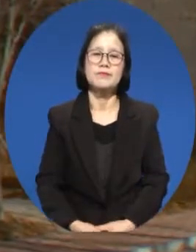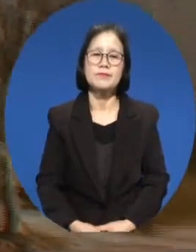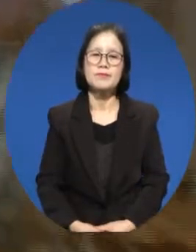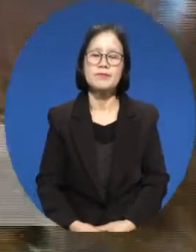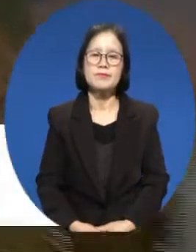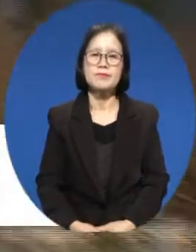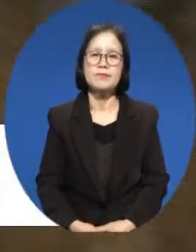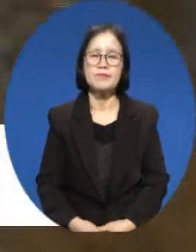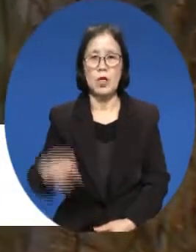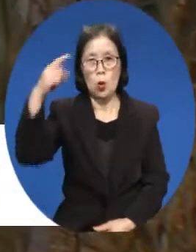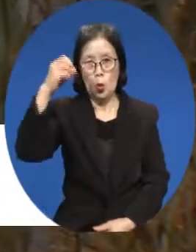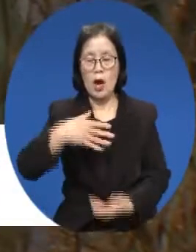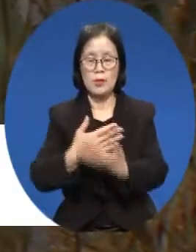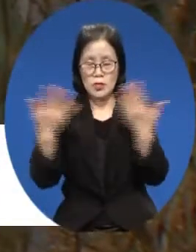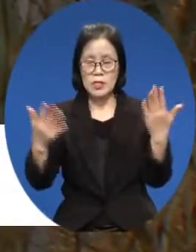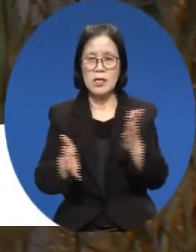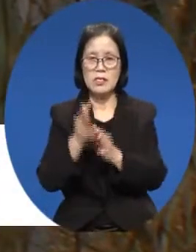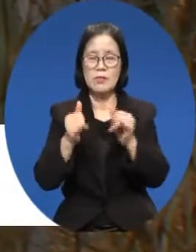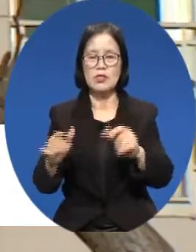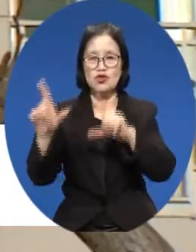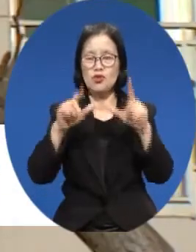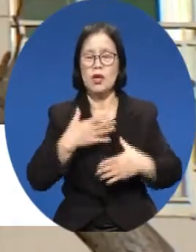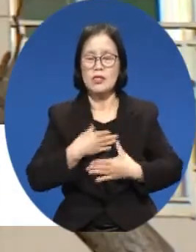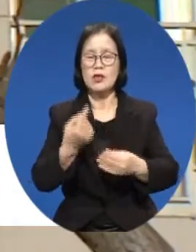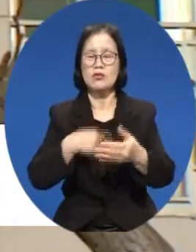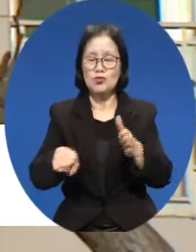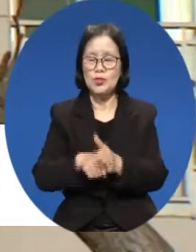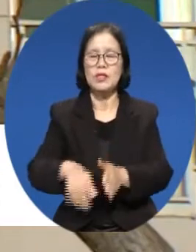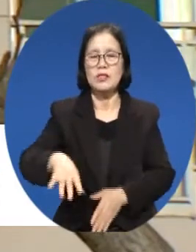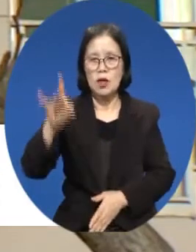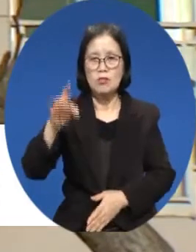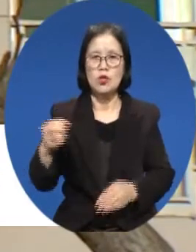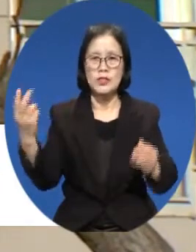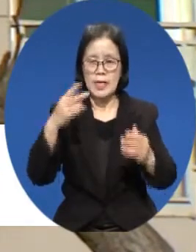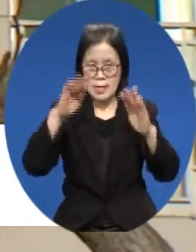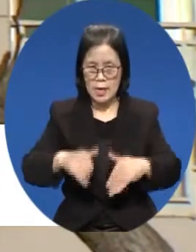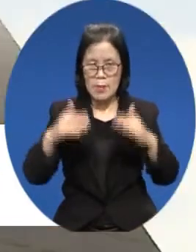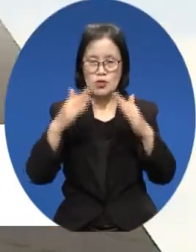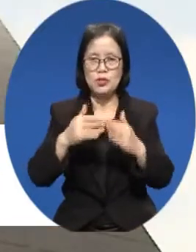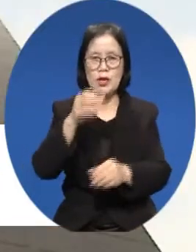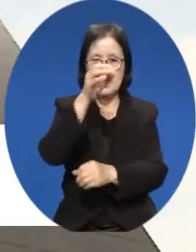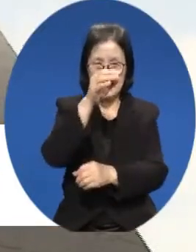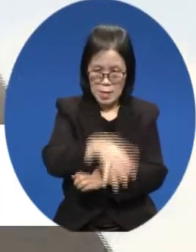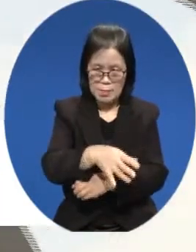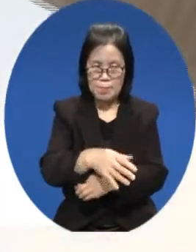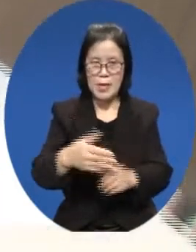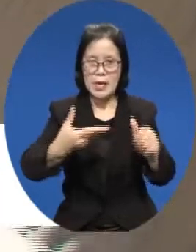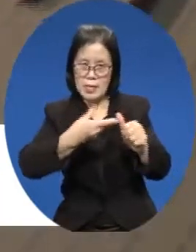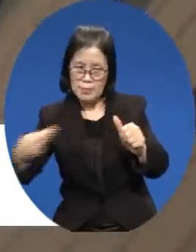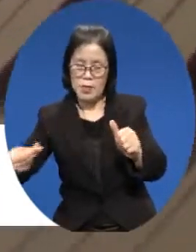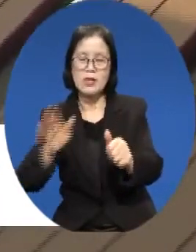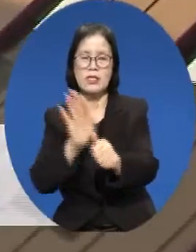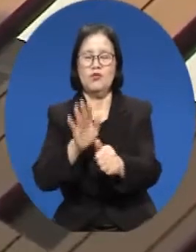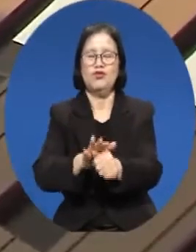광명시가 시민 주거안정을 위해 경기도에서 처음으로 재개발 주택을 매입해 임대주택으로 지원합니다